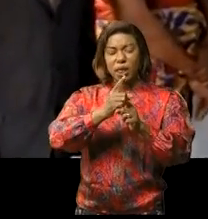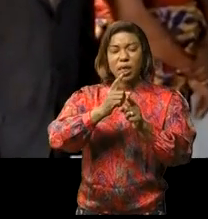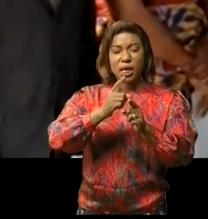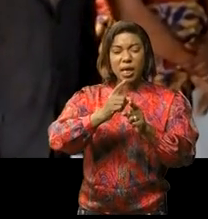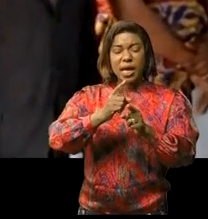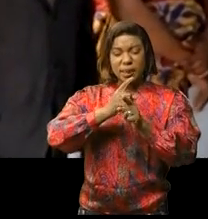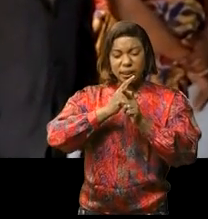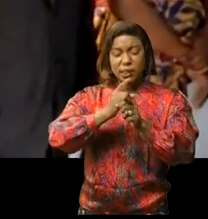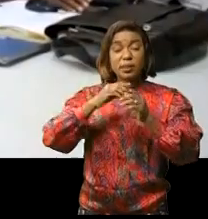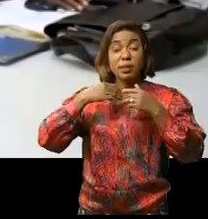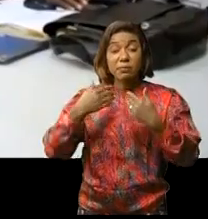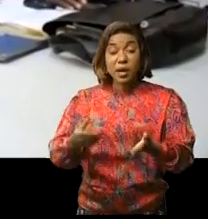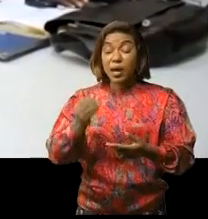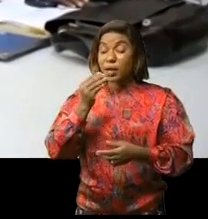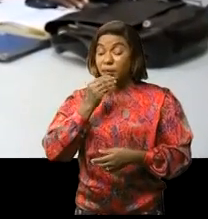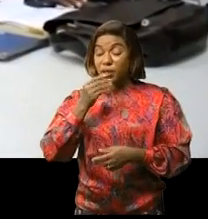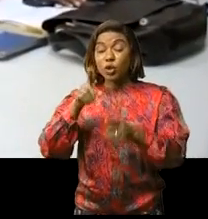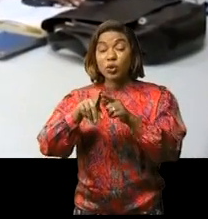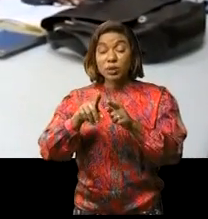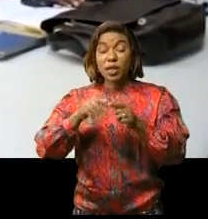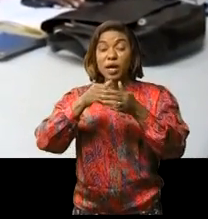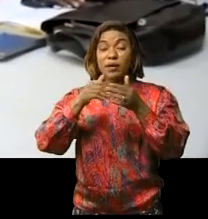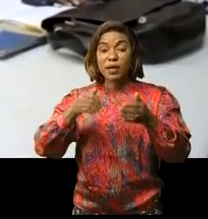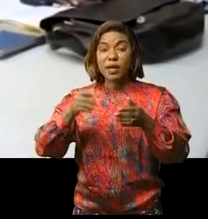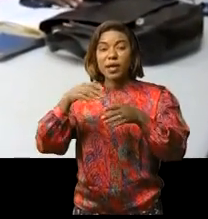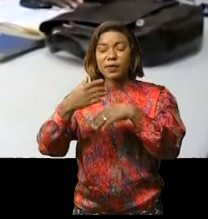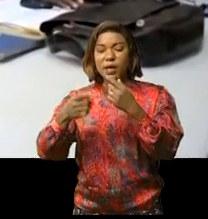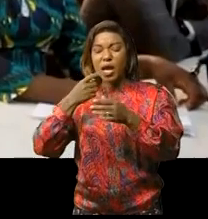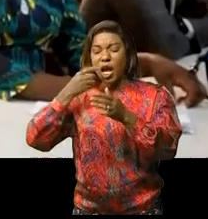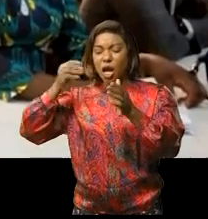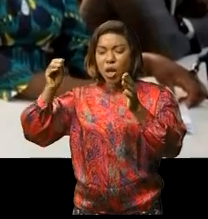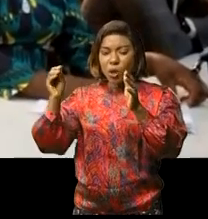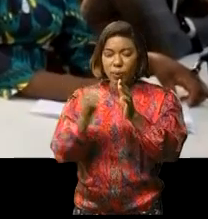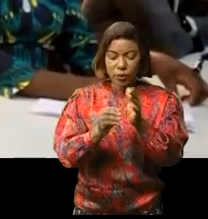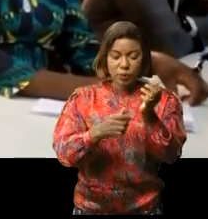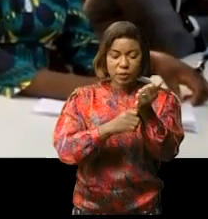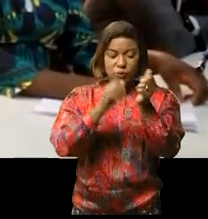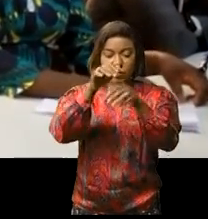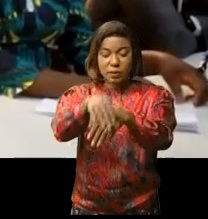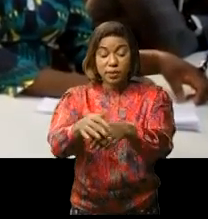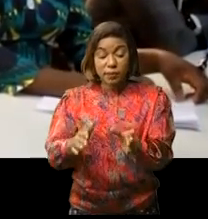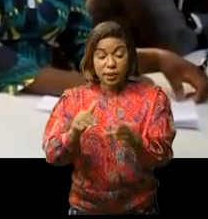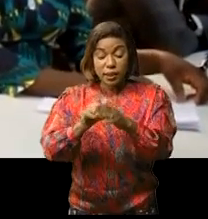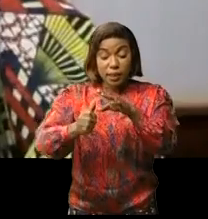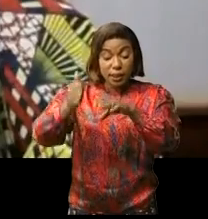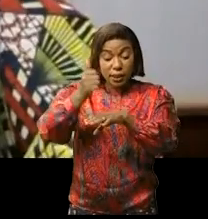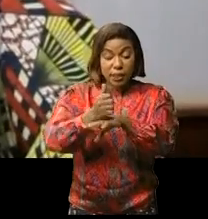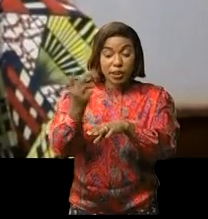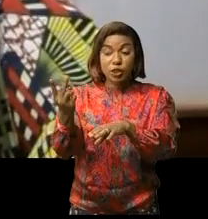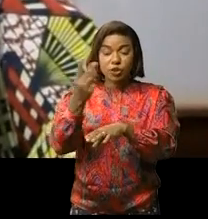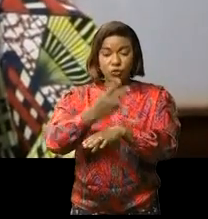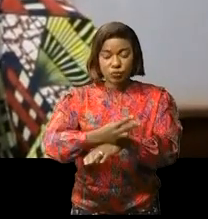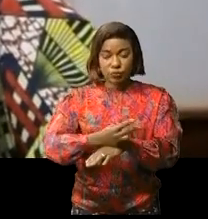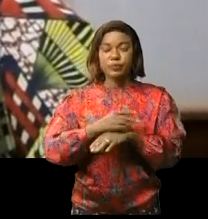en République démocratique du Congo. C'était avant de faire quelques recommandations aux participants à cet atelier de deux jours. Je